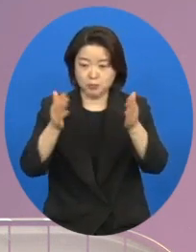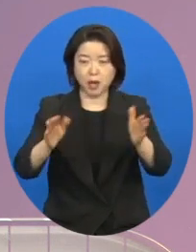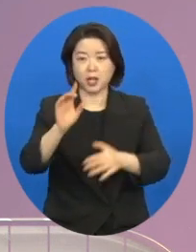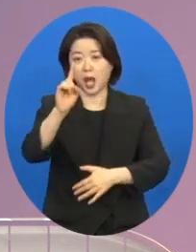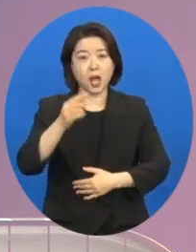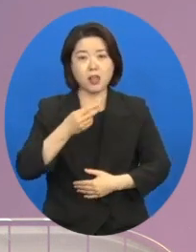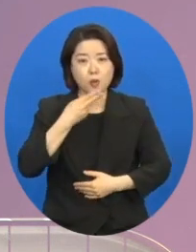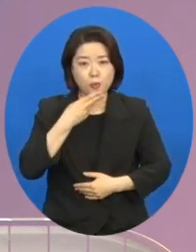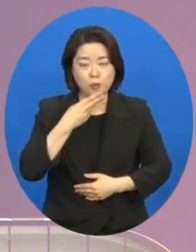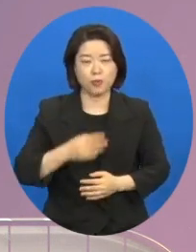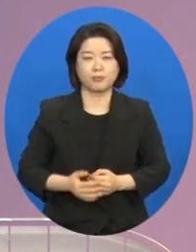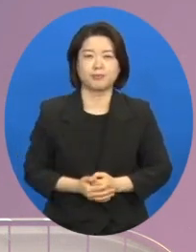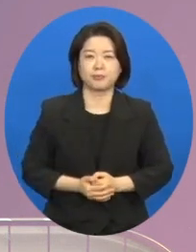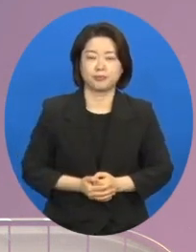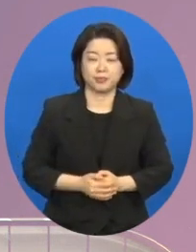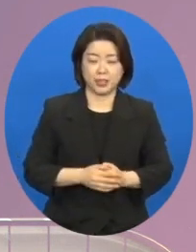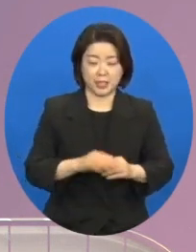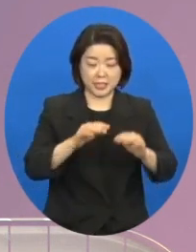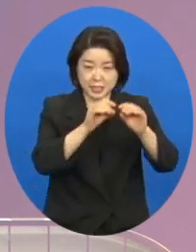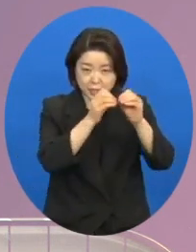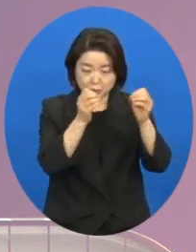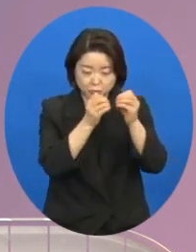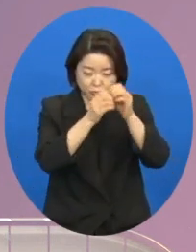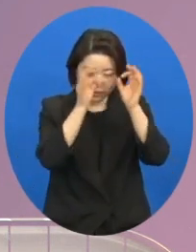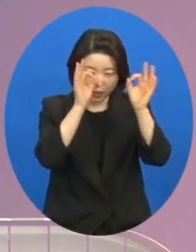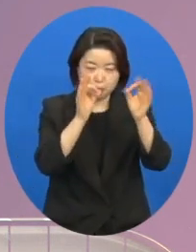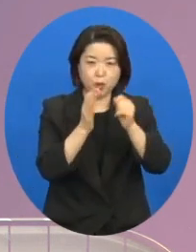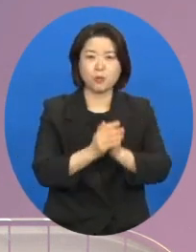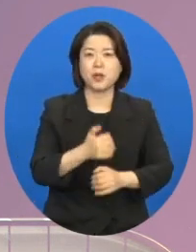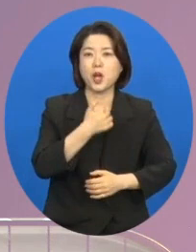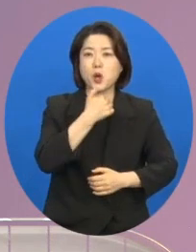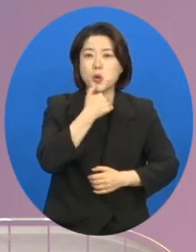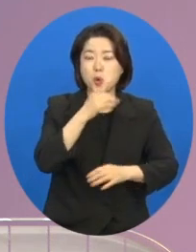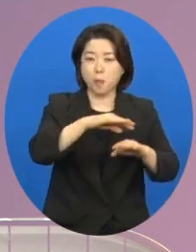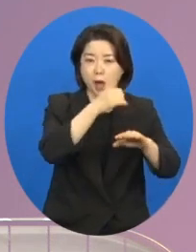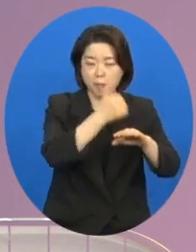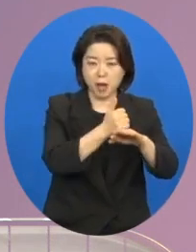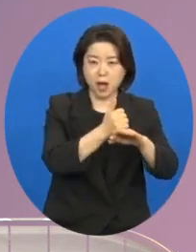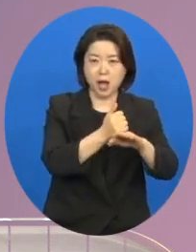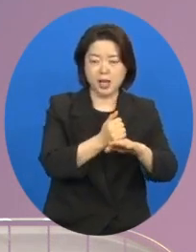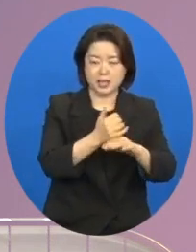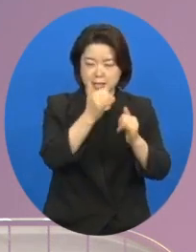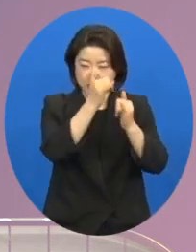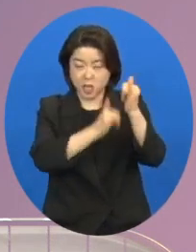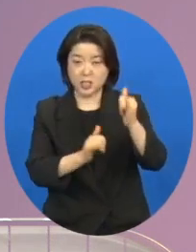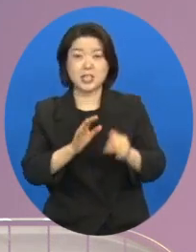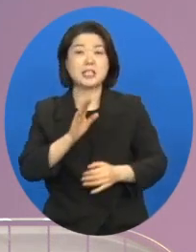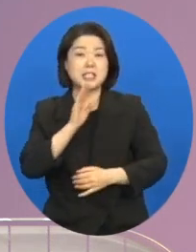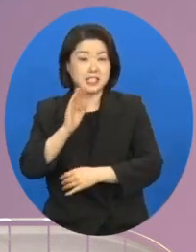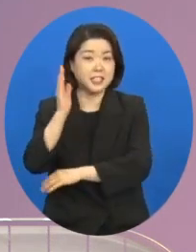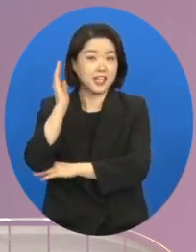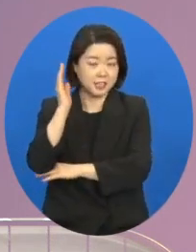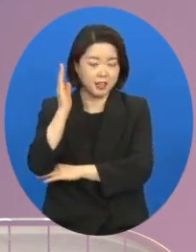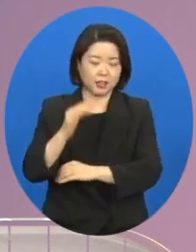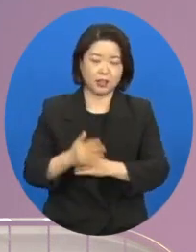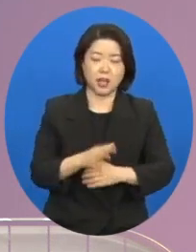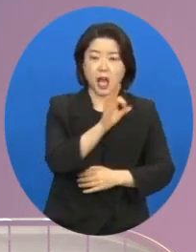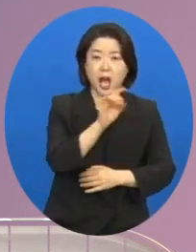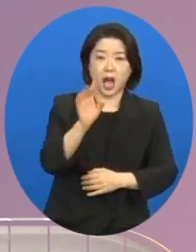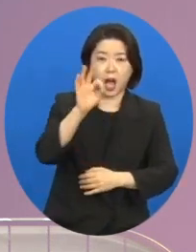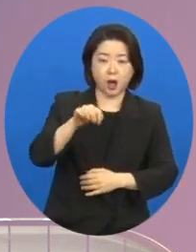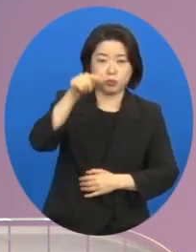보면 로마의 황제죠, 아우구스투스. 그러니까 역사적인 실존 인물입니다. 이게 역사 이야기라는 거예요.